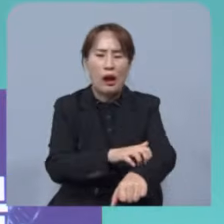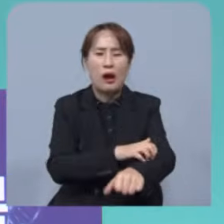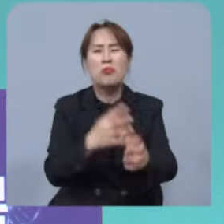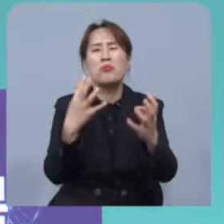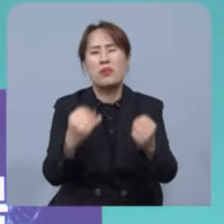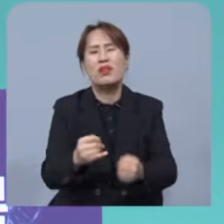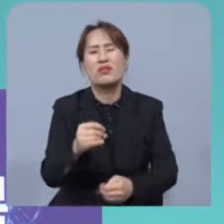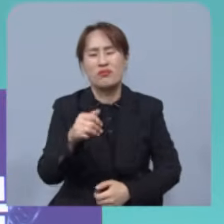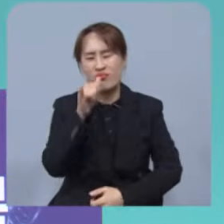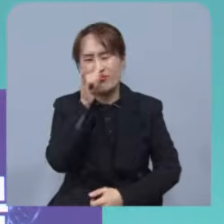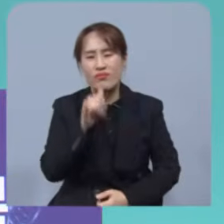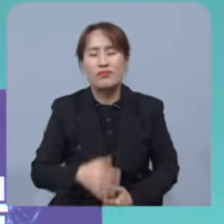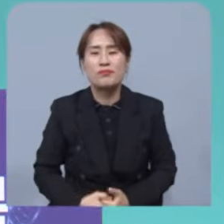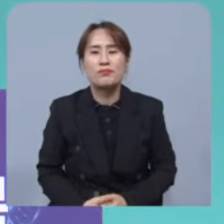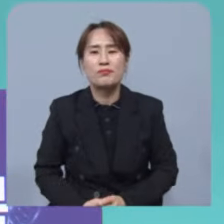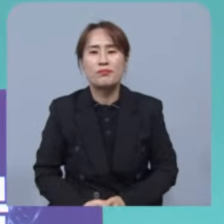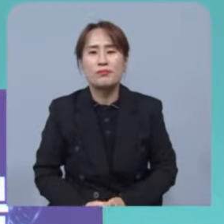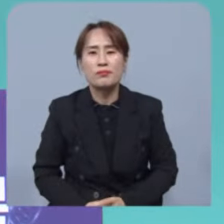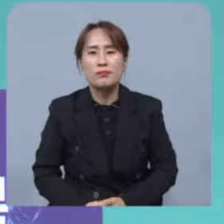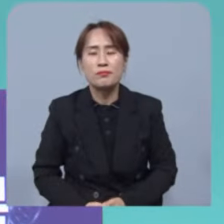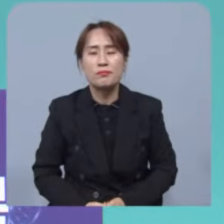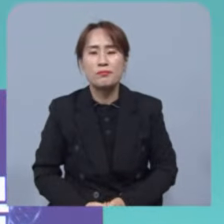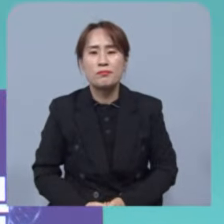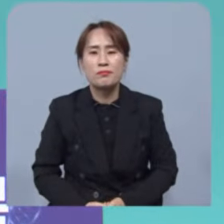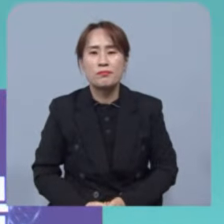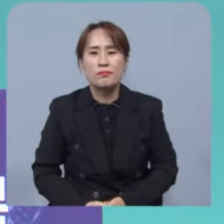가는 것 같습니다.